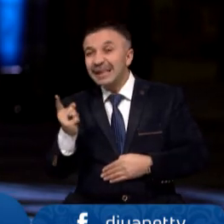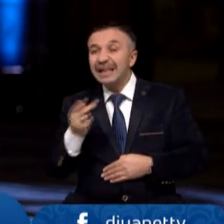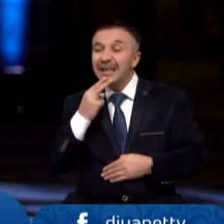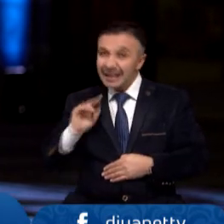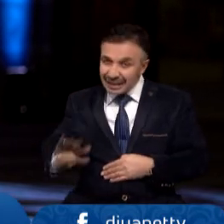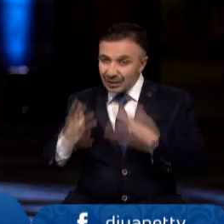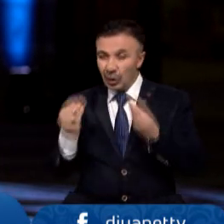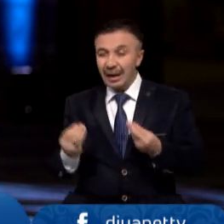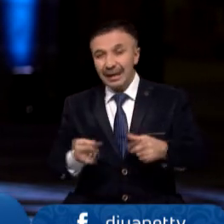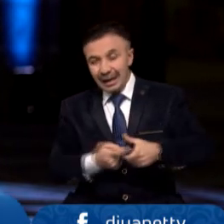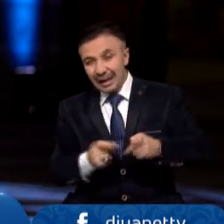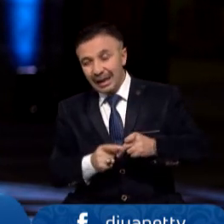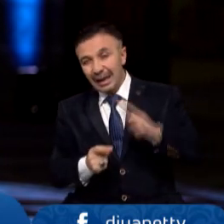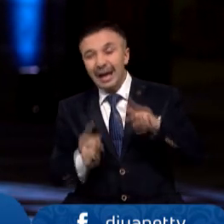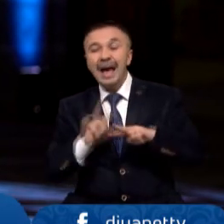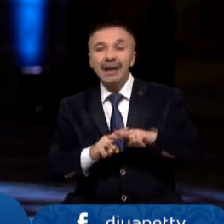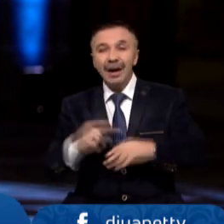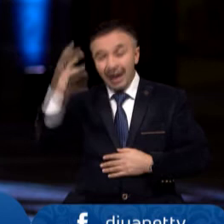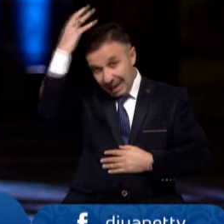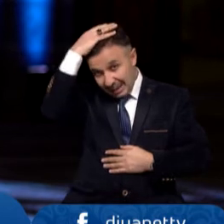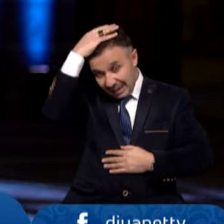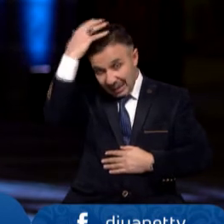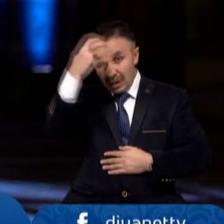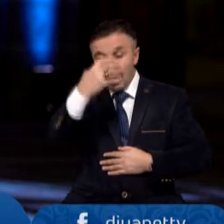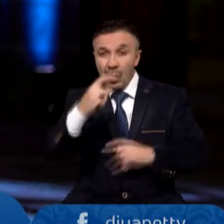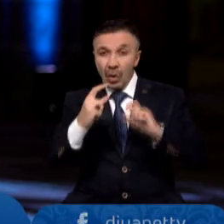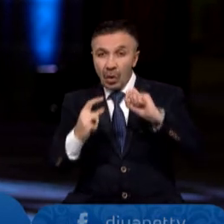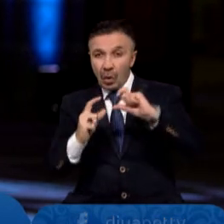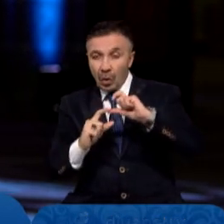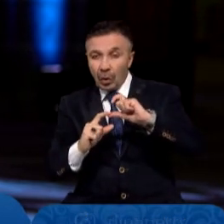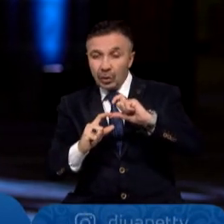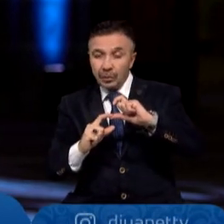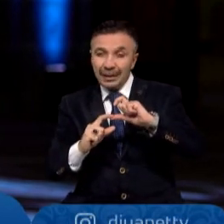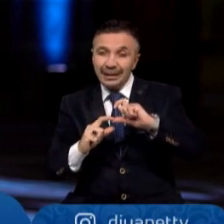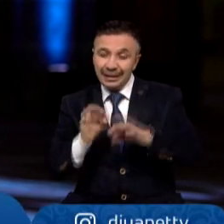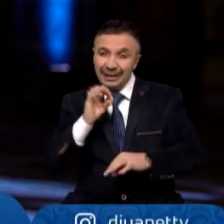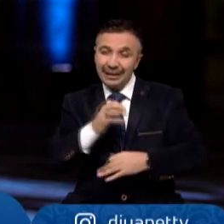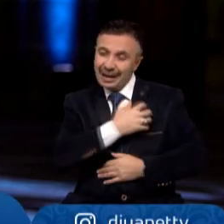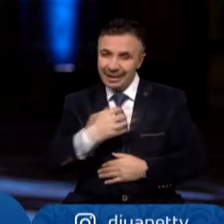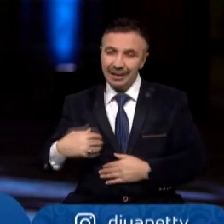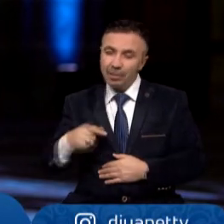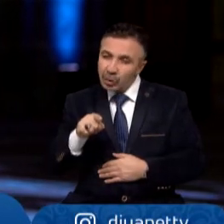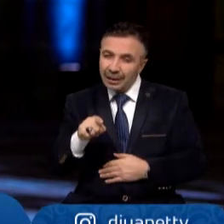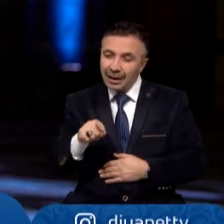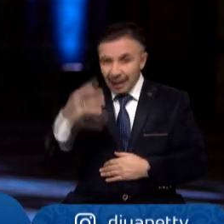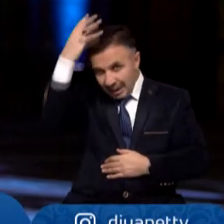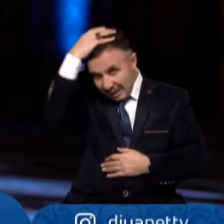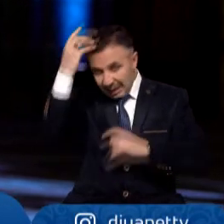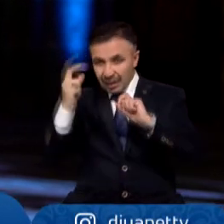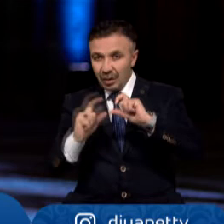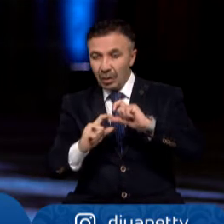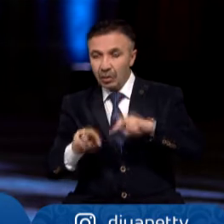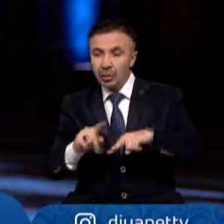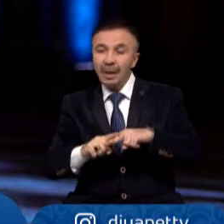olan Erva Hazreti Osman'ın annesidir bu şekliyle Hz Osman